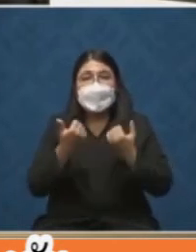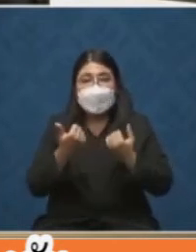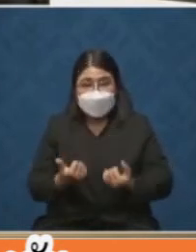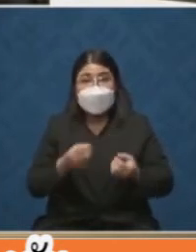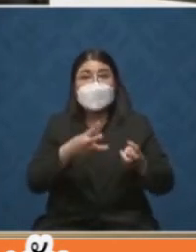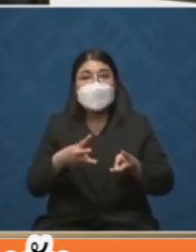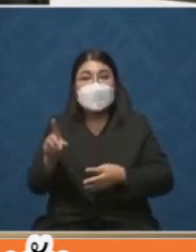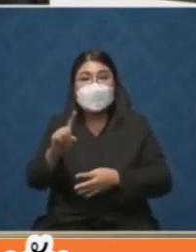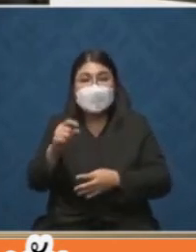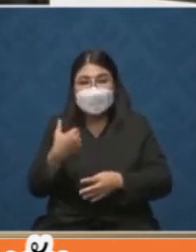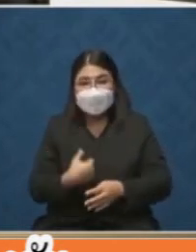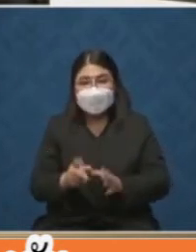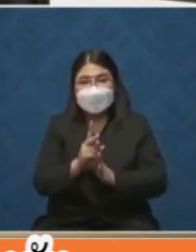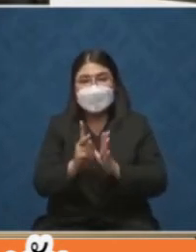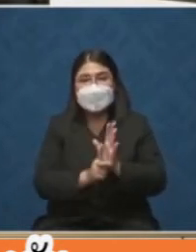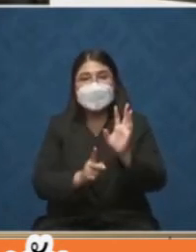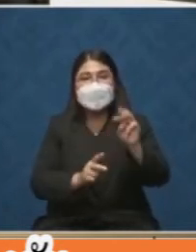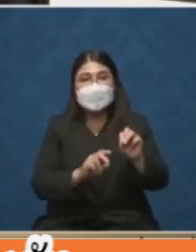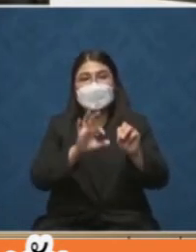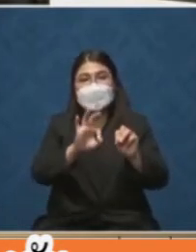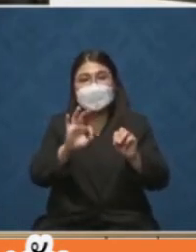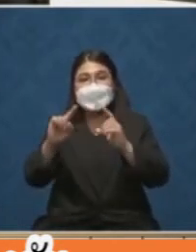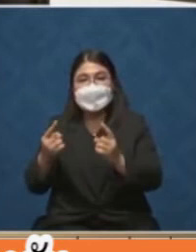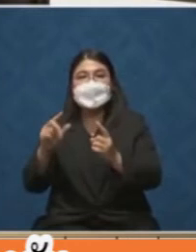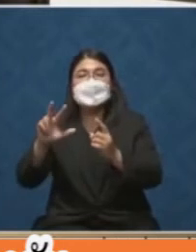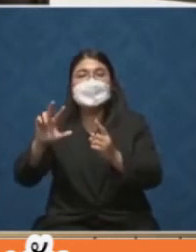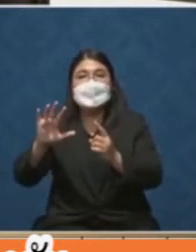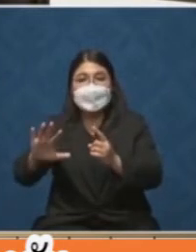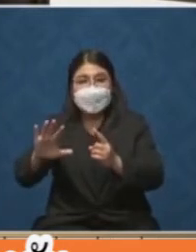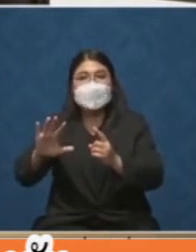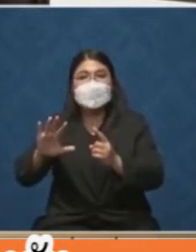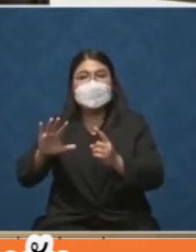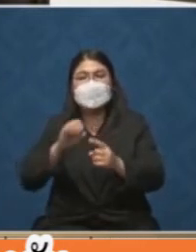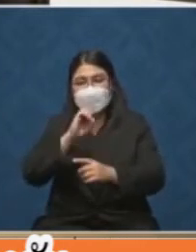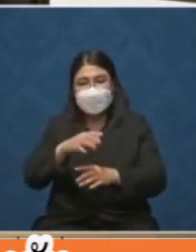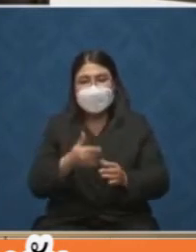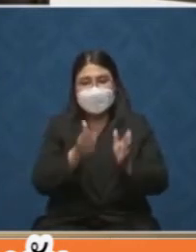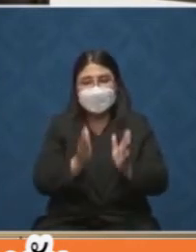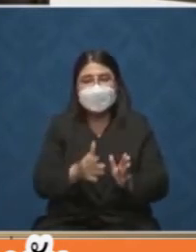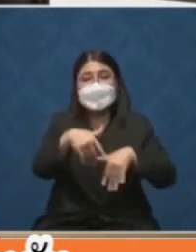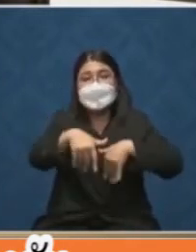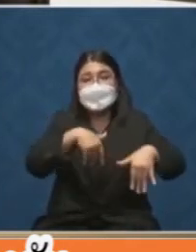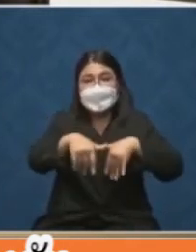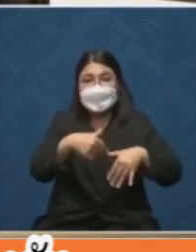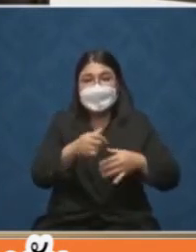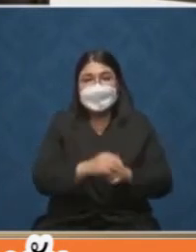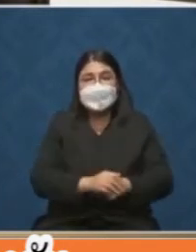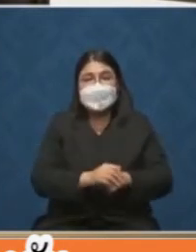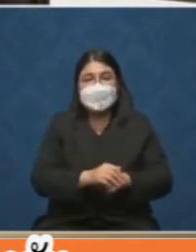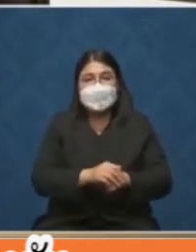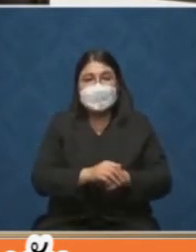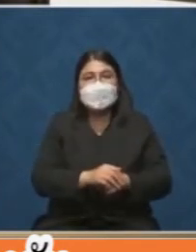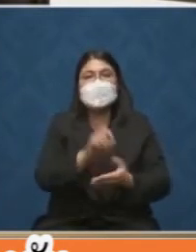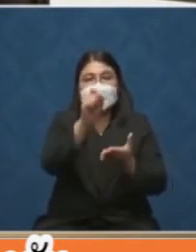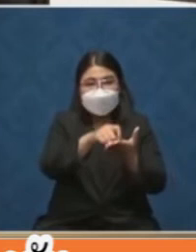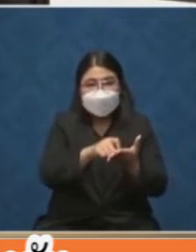องทุทราและเพื่อนสมาชิคทกท่านเราอยมอีหนึ่ช่องทาง